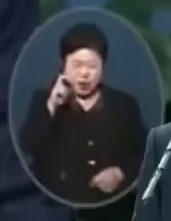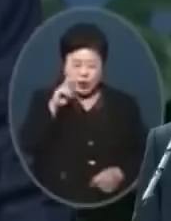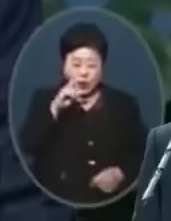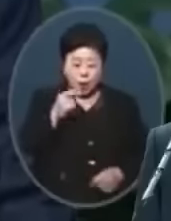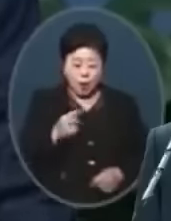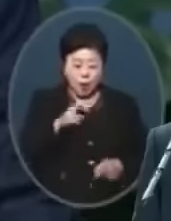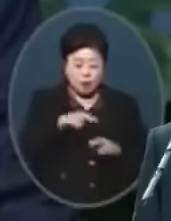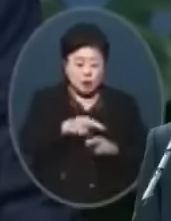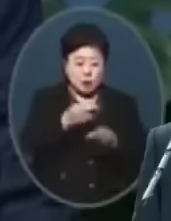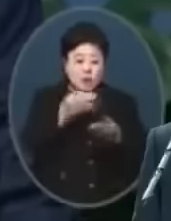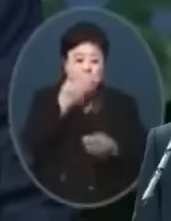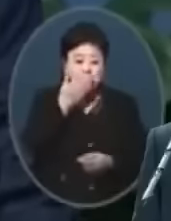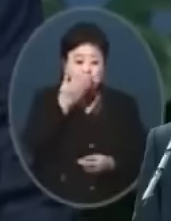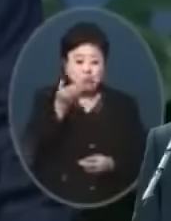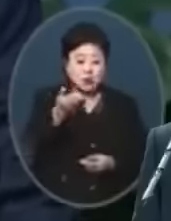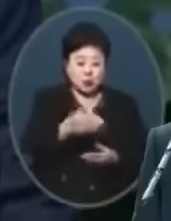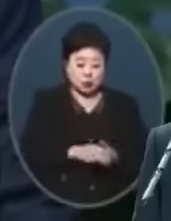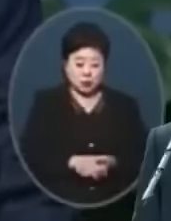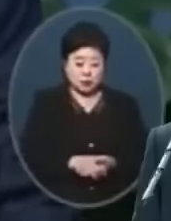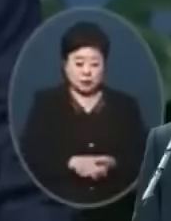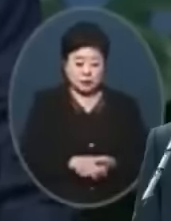사람에게도 선물은 줄 수 있어요.